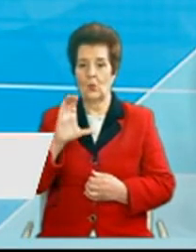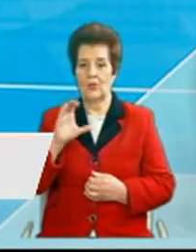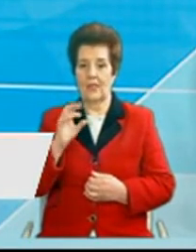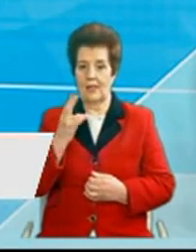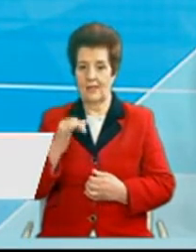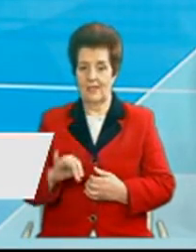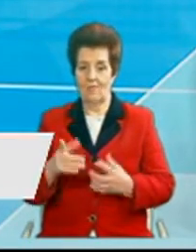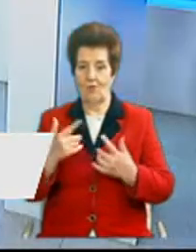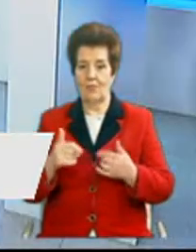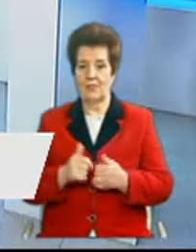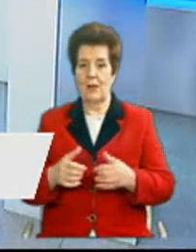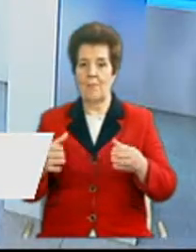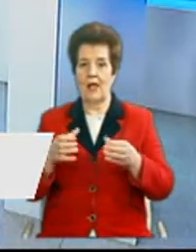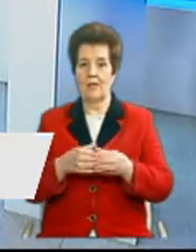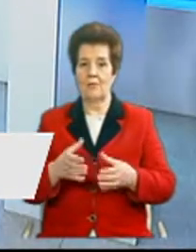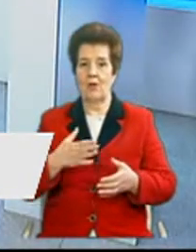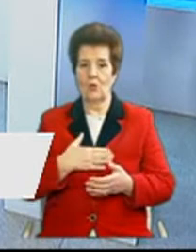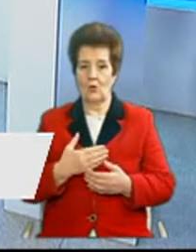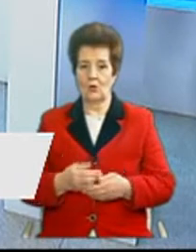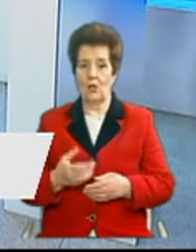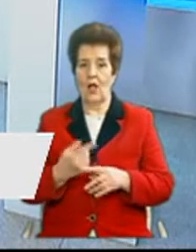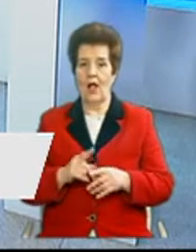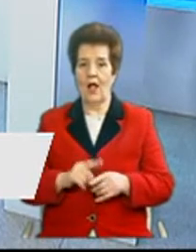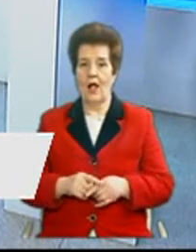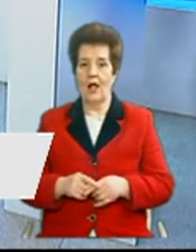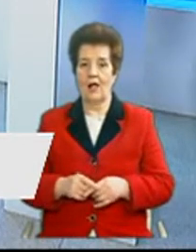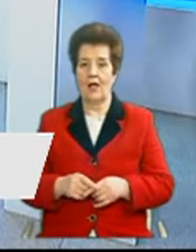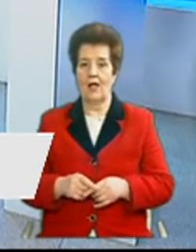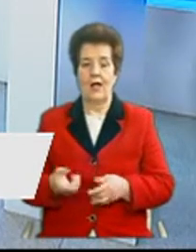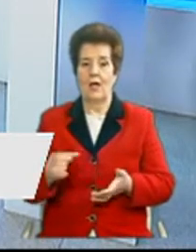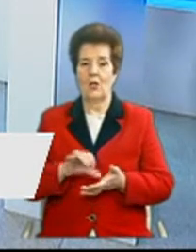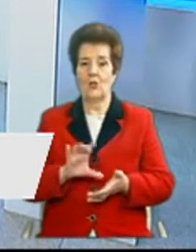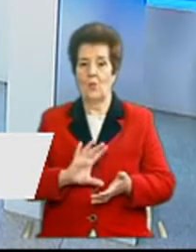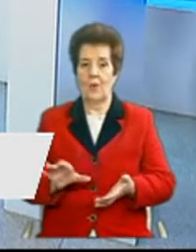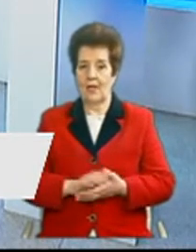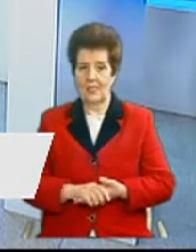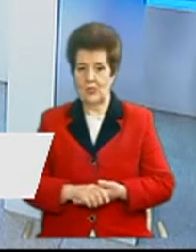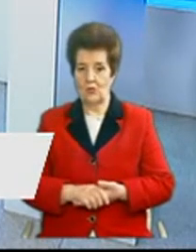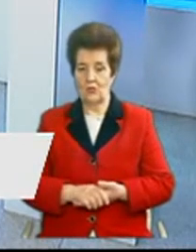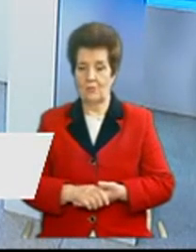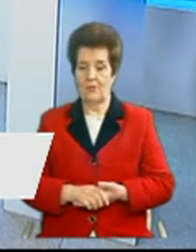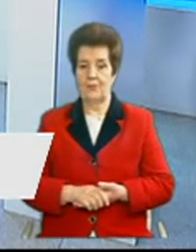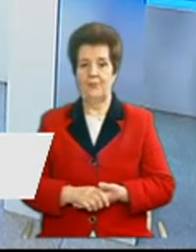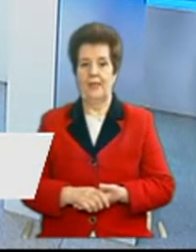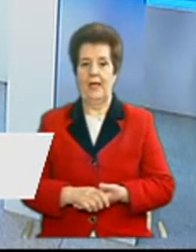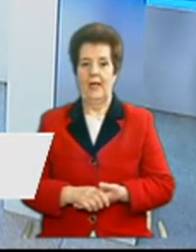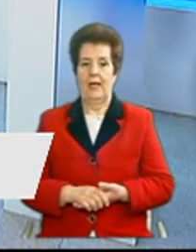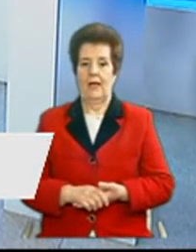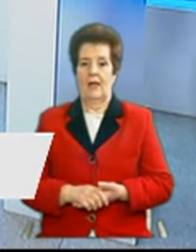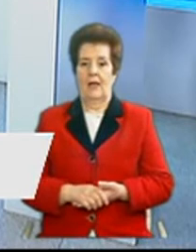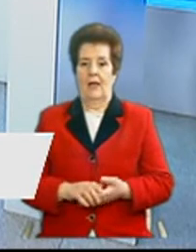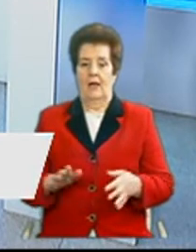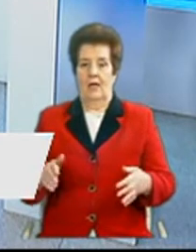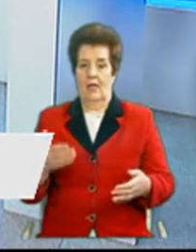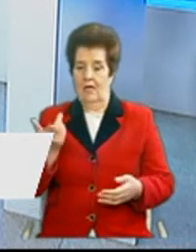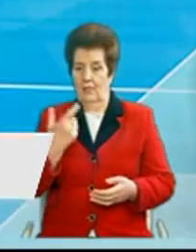liderul formațiunii Partidul Nostru, care însă ne-a comunicat că nu participă și nici n-a trimis reprezentant. Domnul